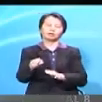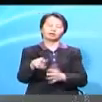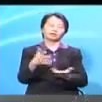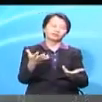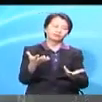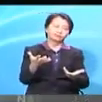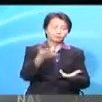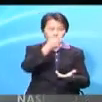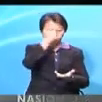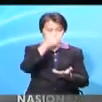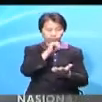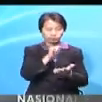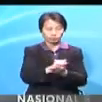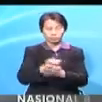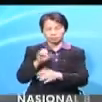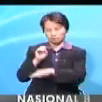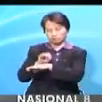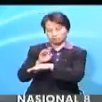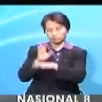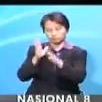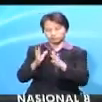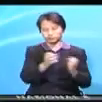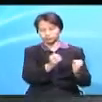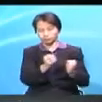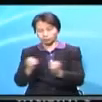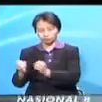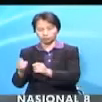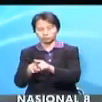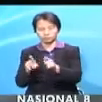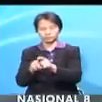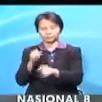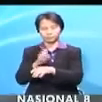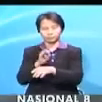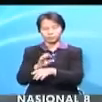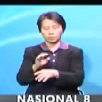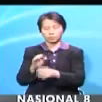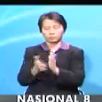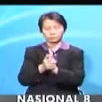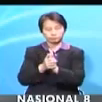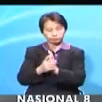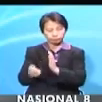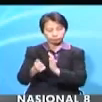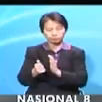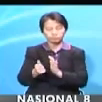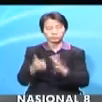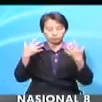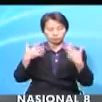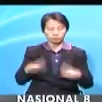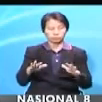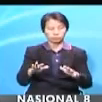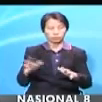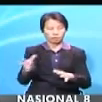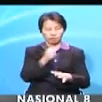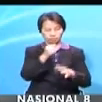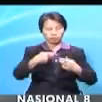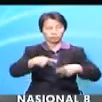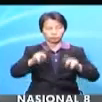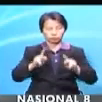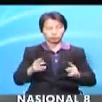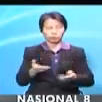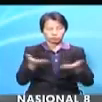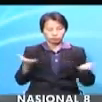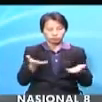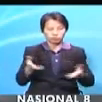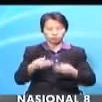itu kalau kita organisasi kita sebagai konslet terlatih sebagai ahli sistem telah mengambil kesempatan untuk